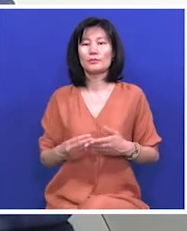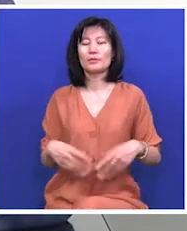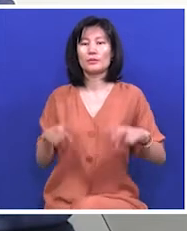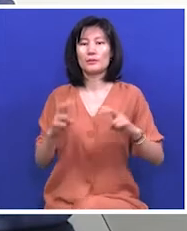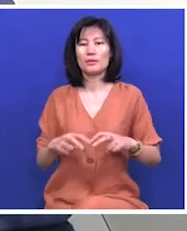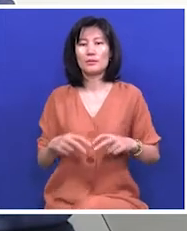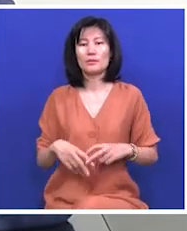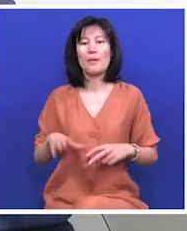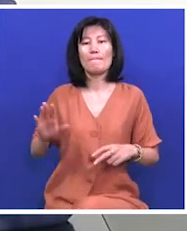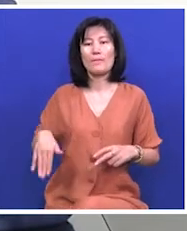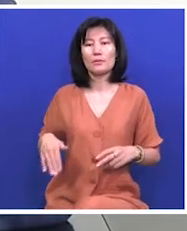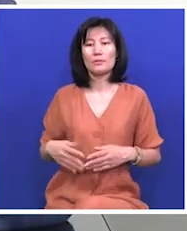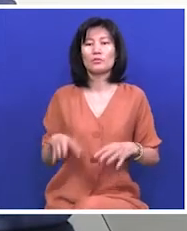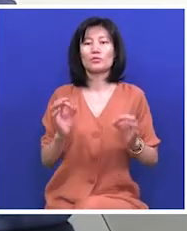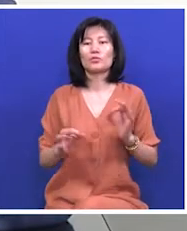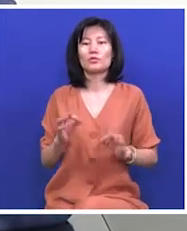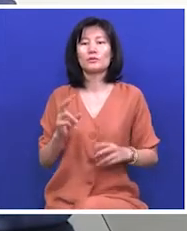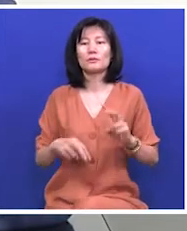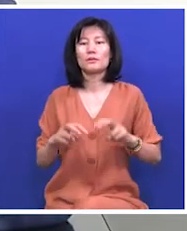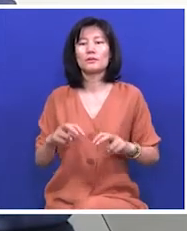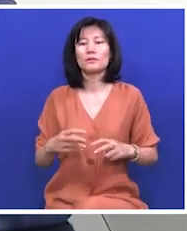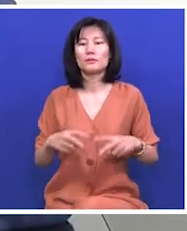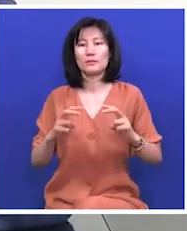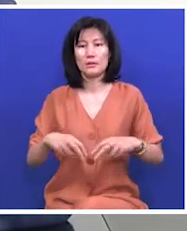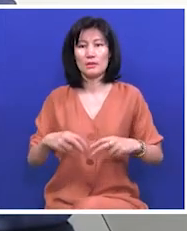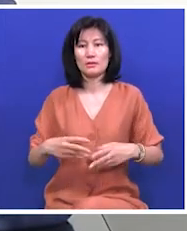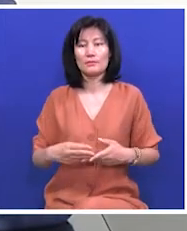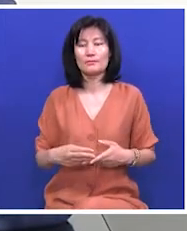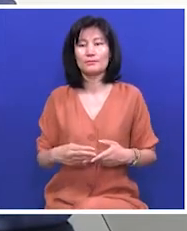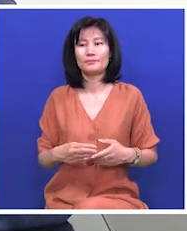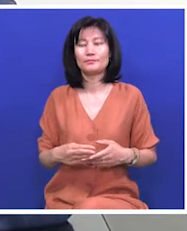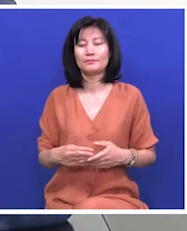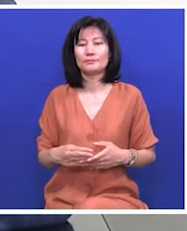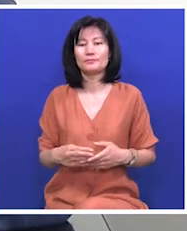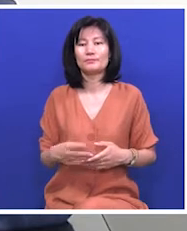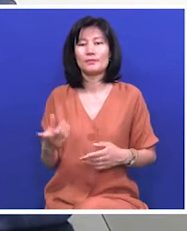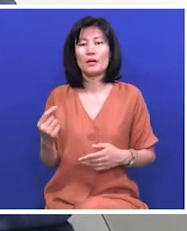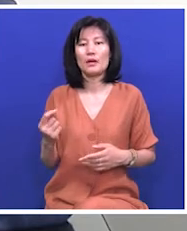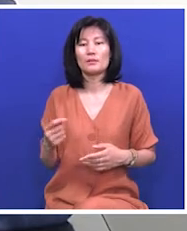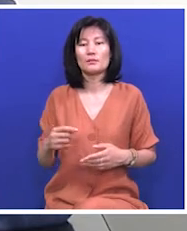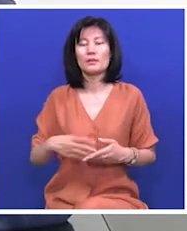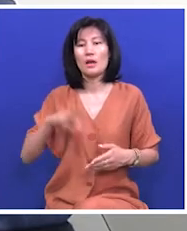өшіріп, қадағалап, бақылап, кейін бәрі дұрыс екенін тексеріп, кейбір кішігірім зақымдарды